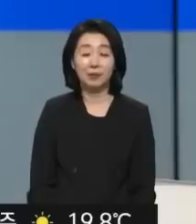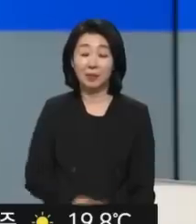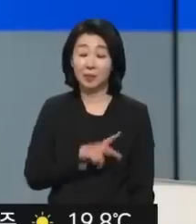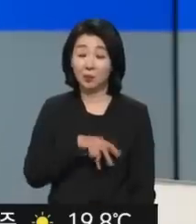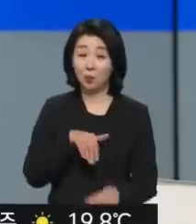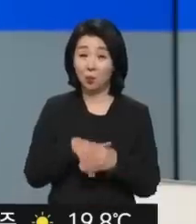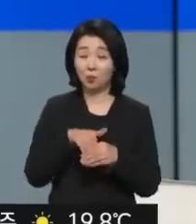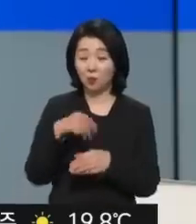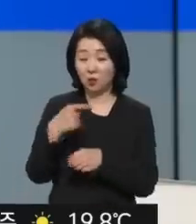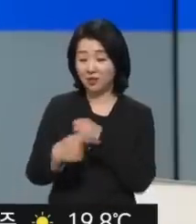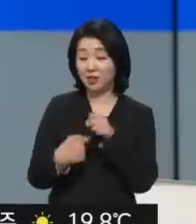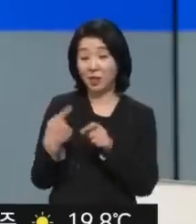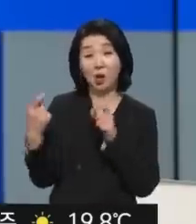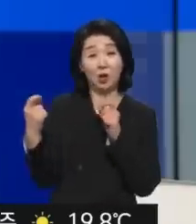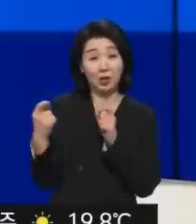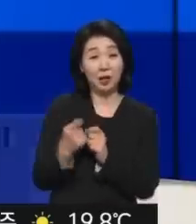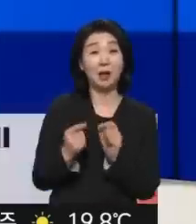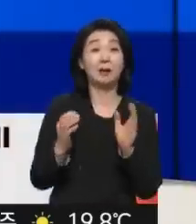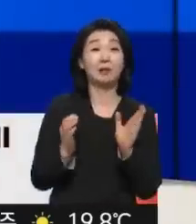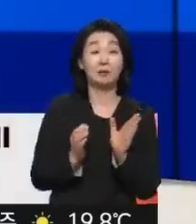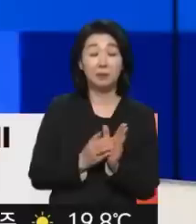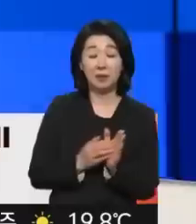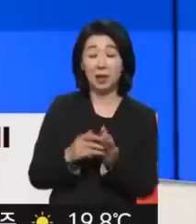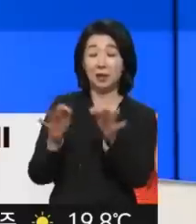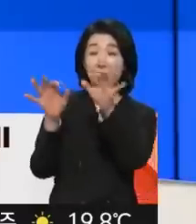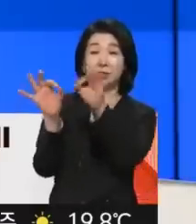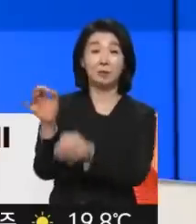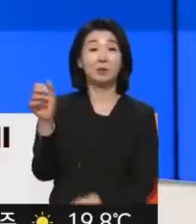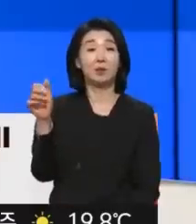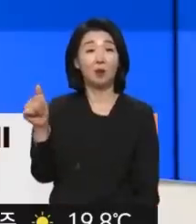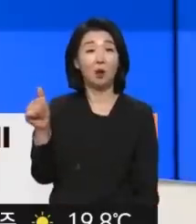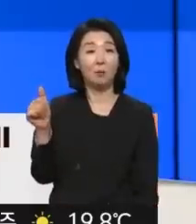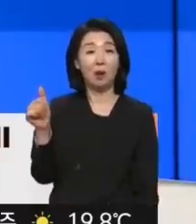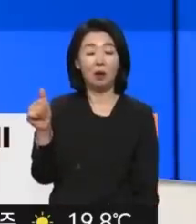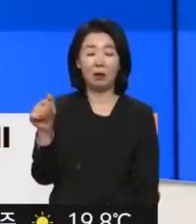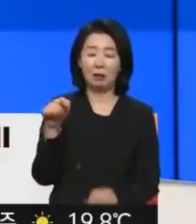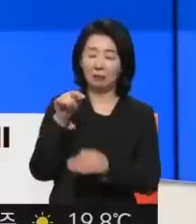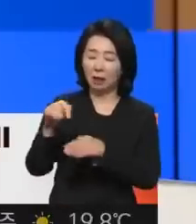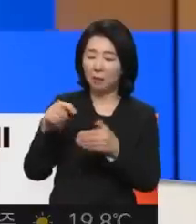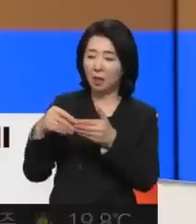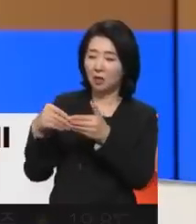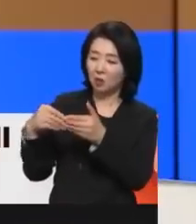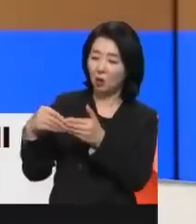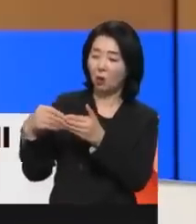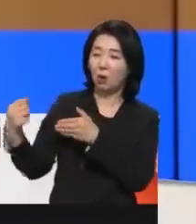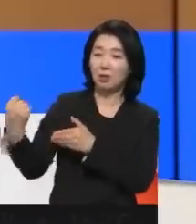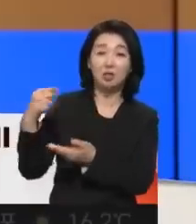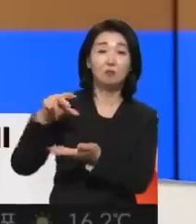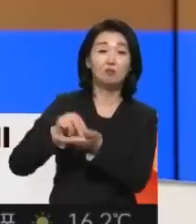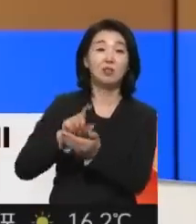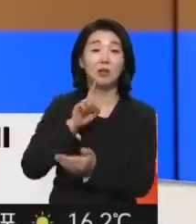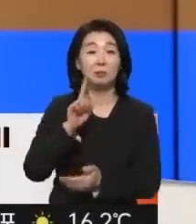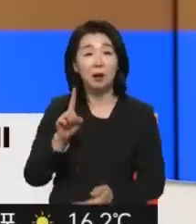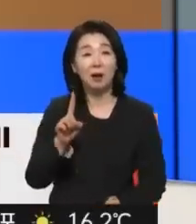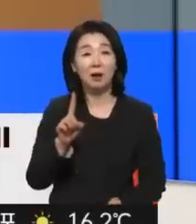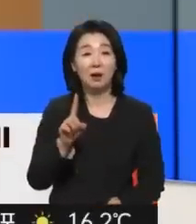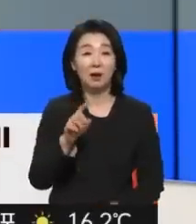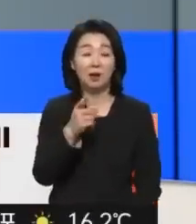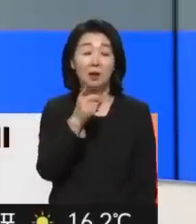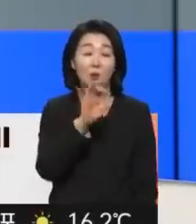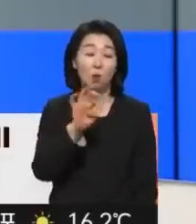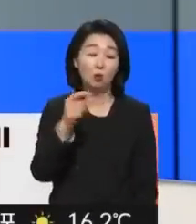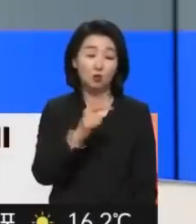총선을 정확히 1년 앞둔 국민의힘 김기현호, 요즘 당 안팎으로 리더십이 크게 흔들리고 있습니다. 당내에선 홍준표 대구시장이